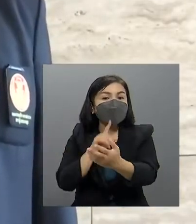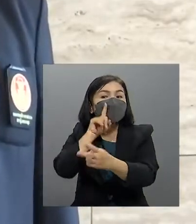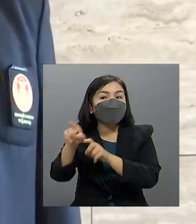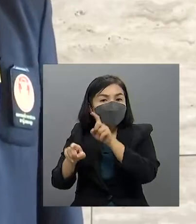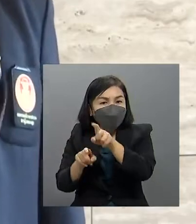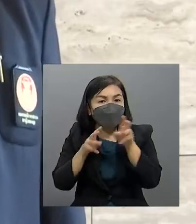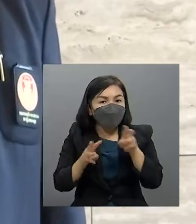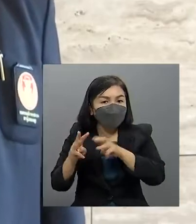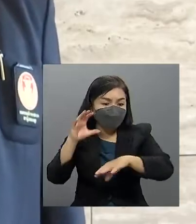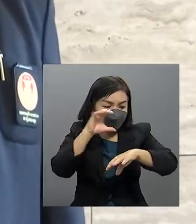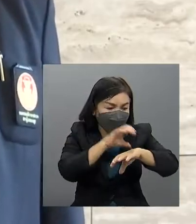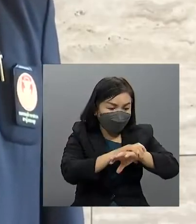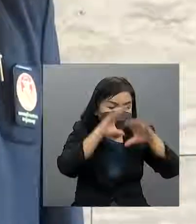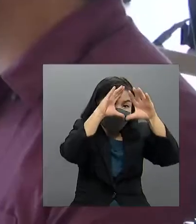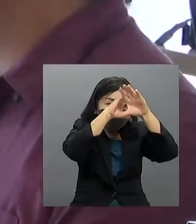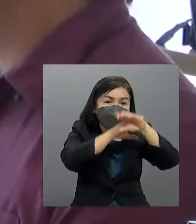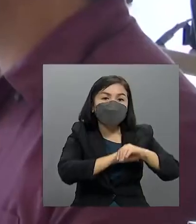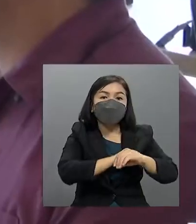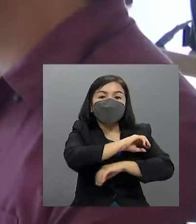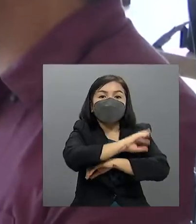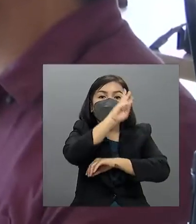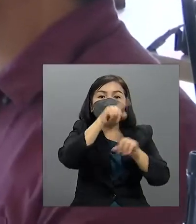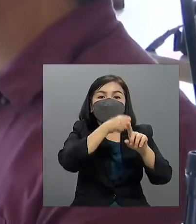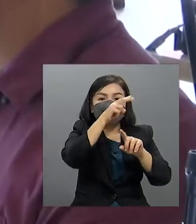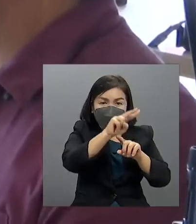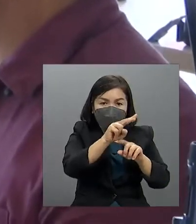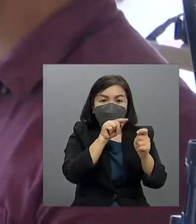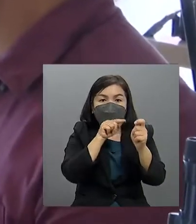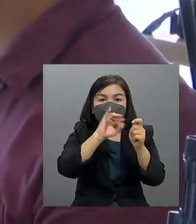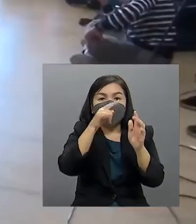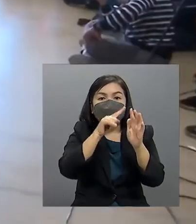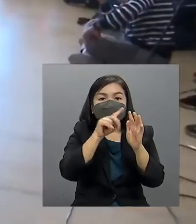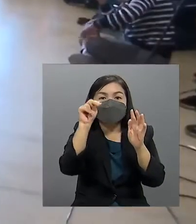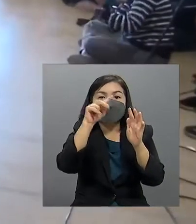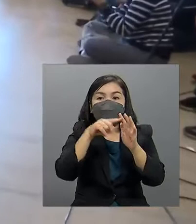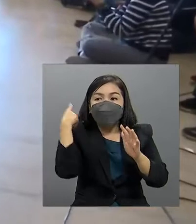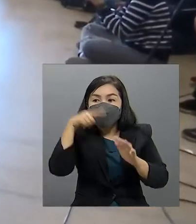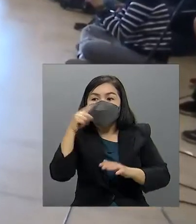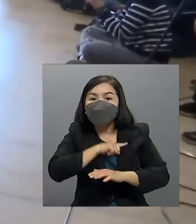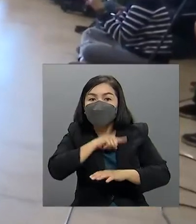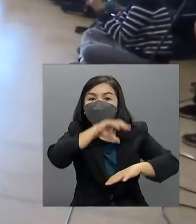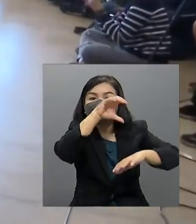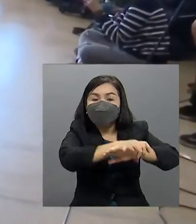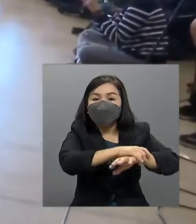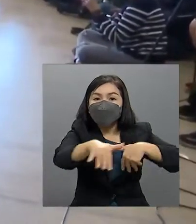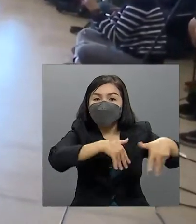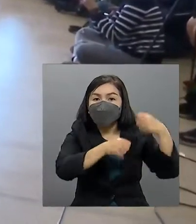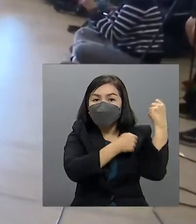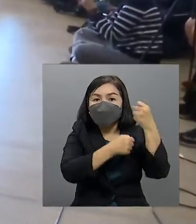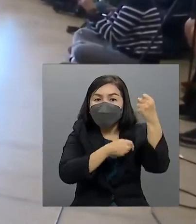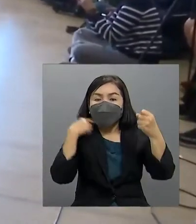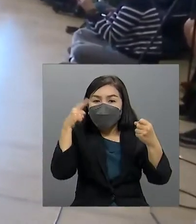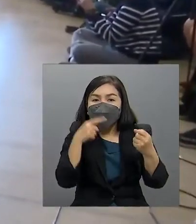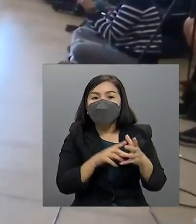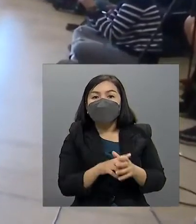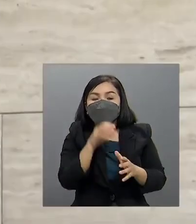นะเมื่อคืนวันที่6ธันวาคมค่ะและก็เตรียมที่จะจี้ถามนะคะว่าใครเป็นผู้รับผิดชอบเหตุการณ์และใครเป็นผู้รายงานว่ามีกลุ่มที่จะให้